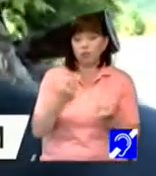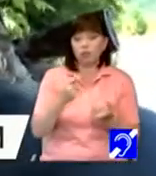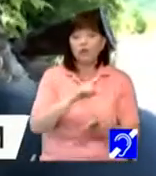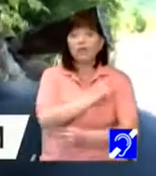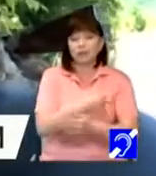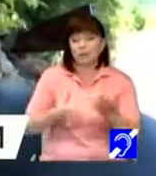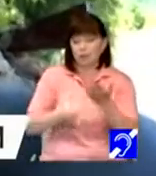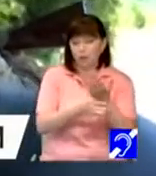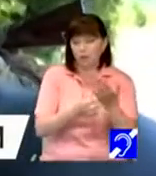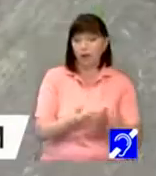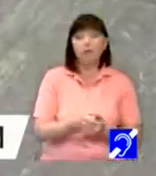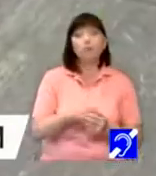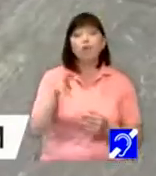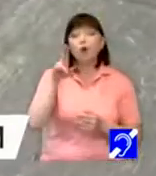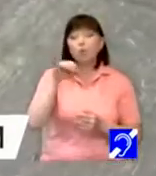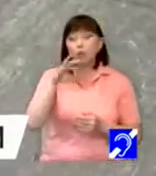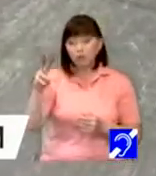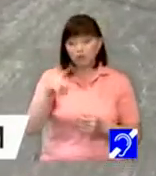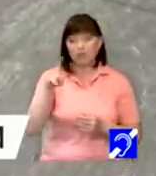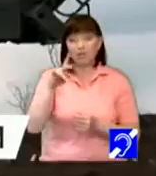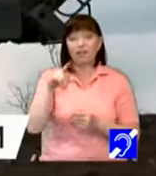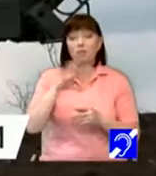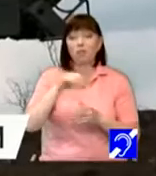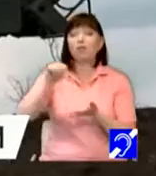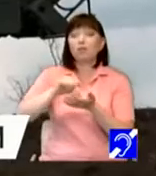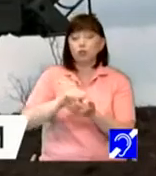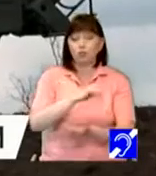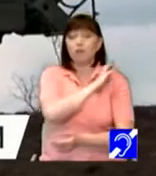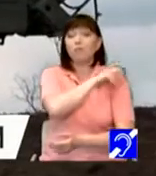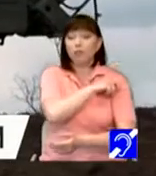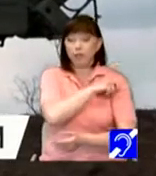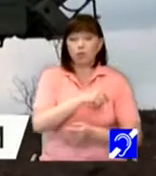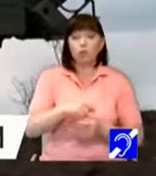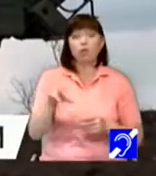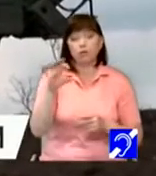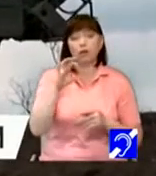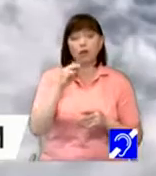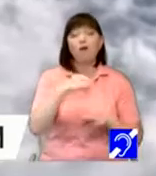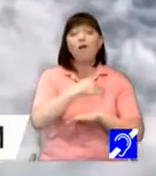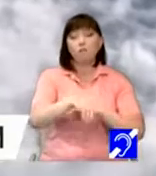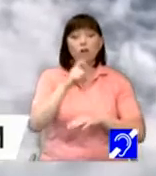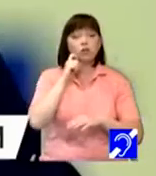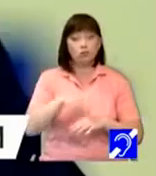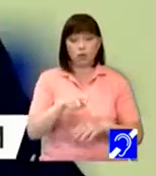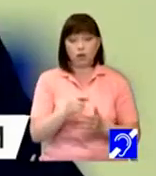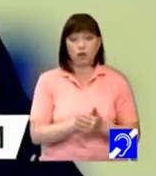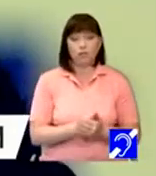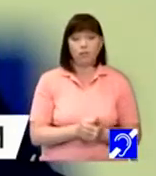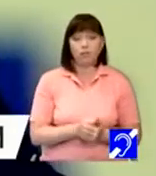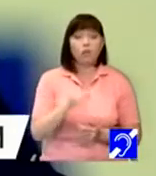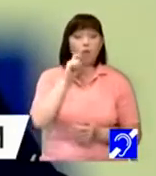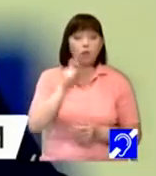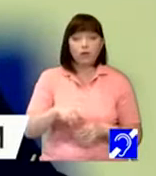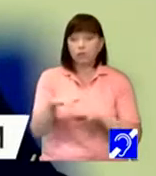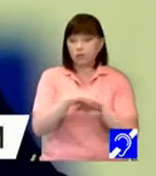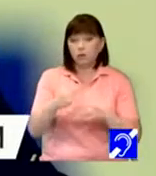Putin transmite de la Forumul Economic de la Sankt Petersburg un ciudat mesaj de admirație la adresa poporului ucrainean. Ucrainski